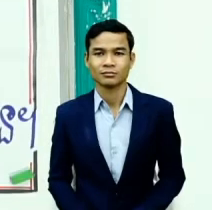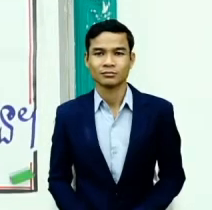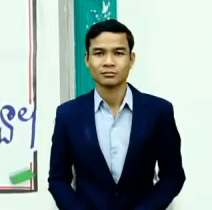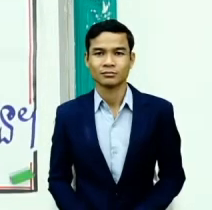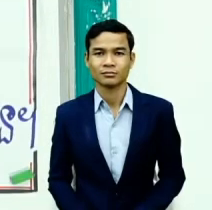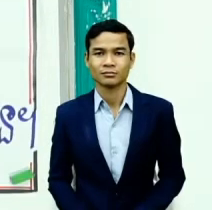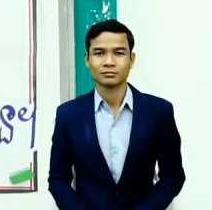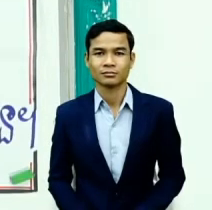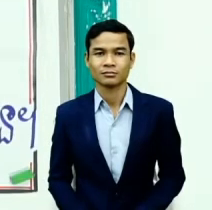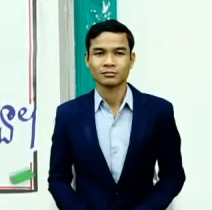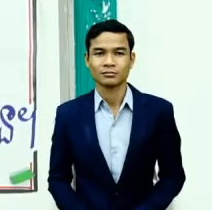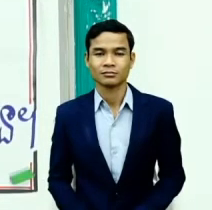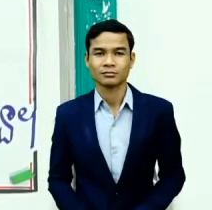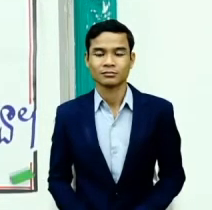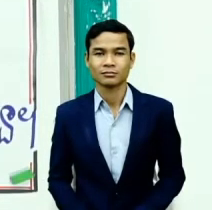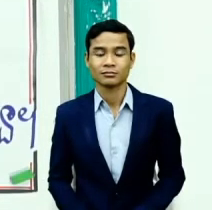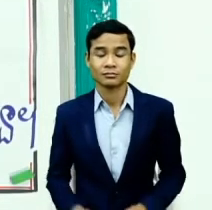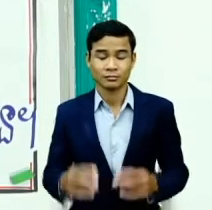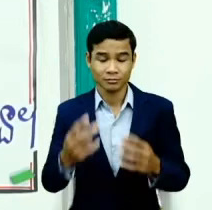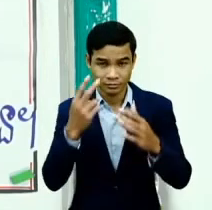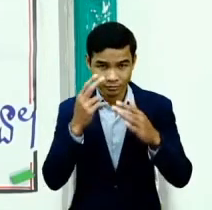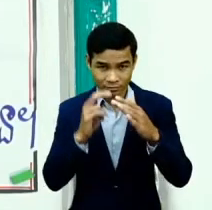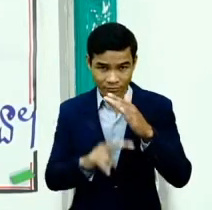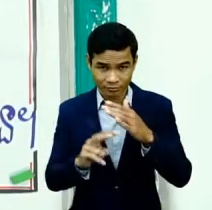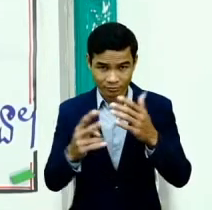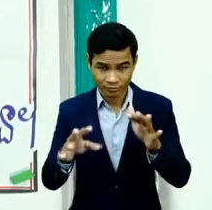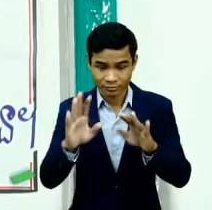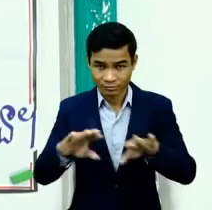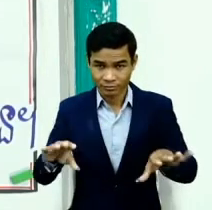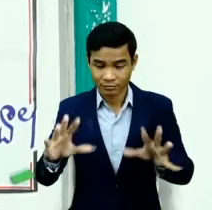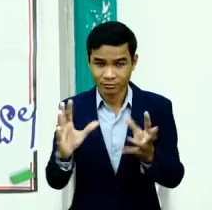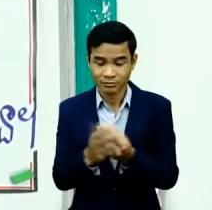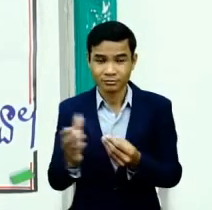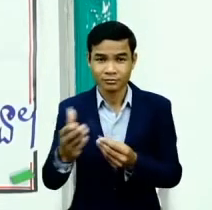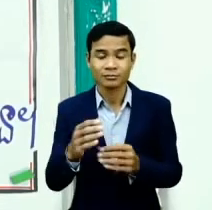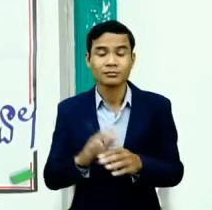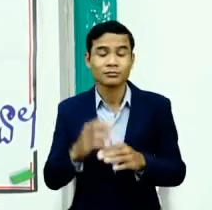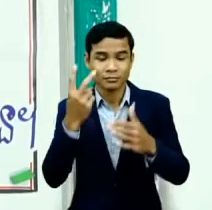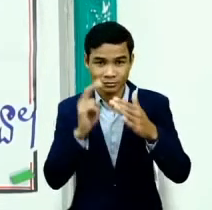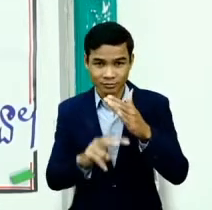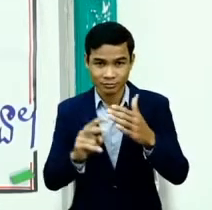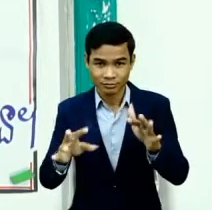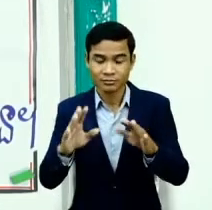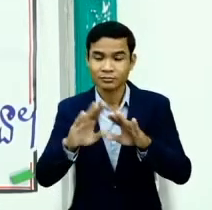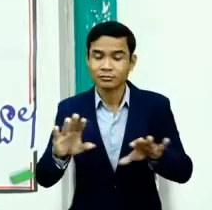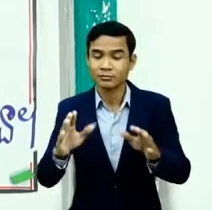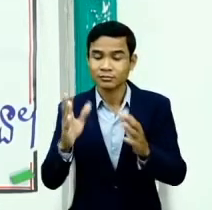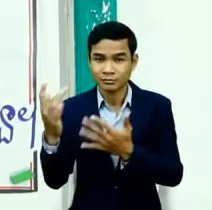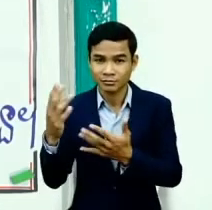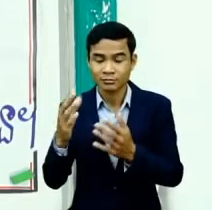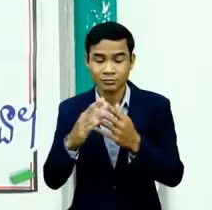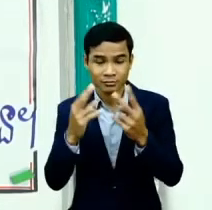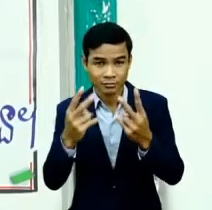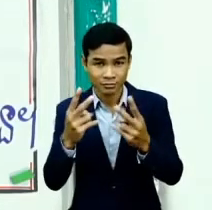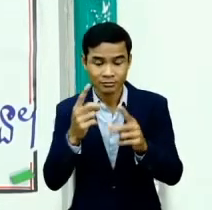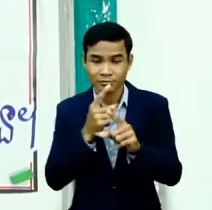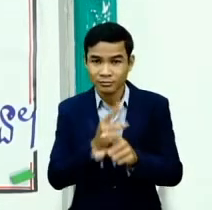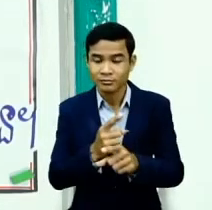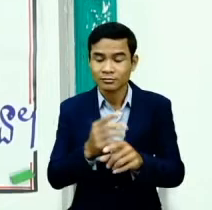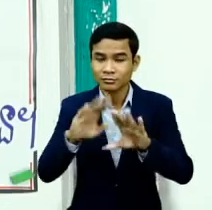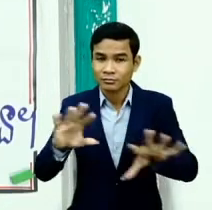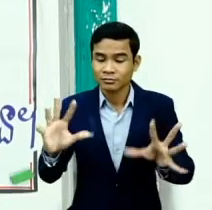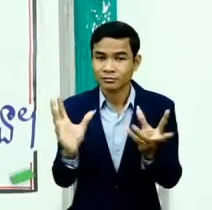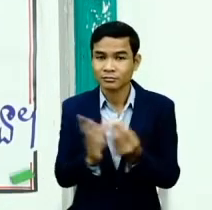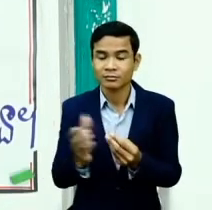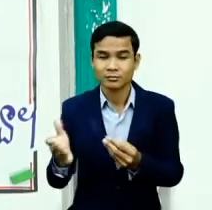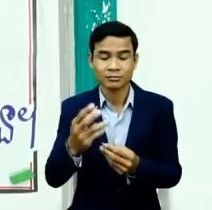Cô con tặng ạ khá ní, tụ tì rụi hai mặt ná con Chà, bà con tụ tì hai Chà, rung chăm tạm đán mơ tặng ạ khá ní Thả ta